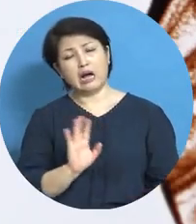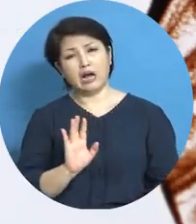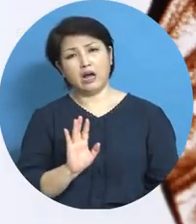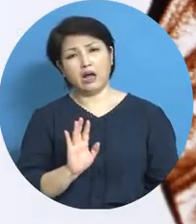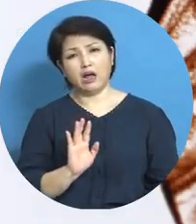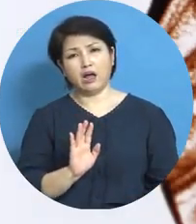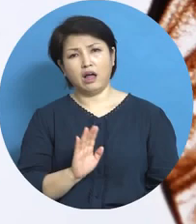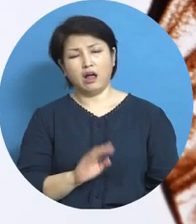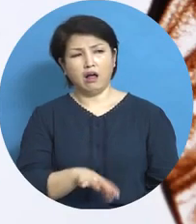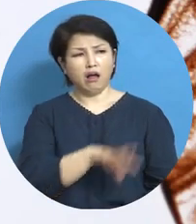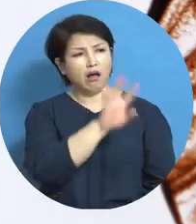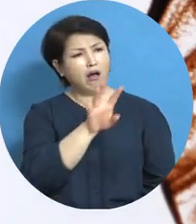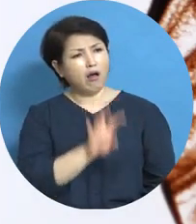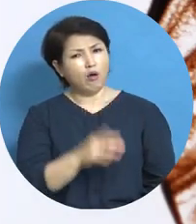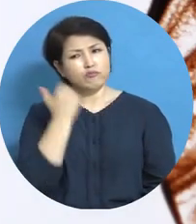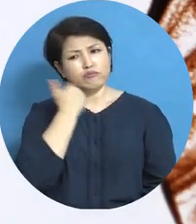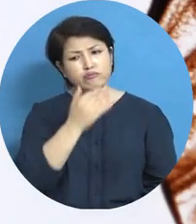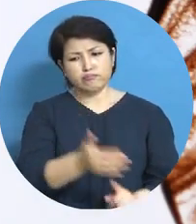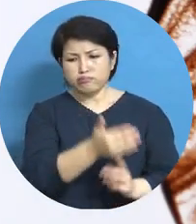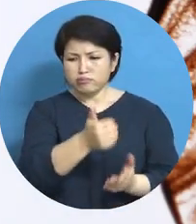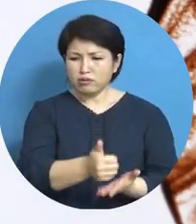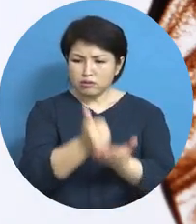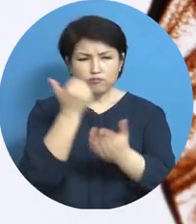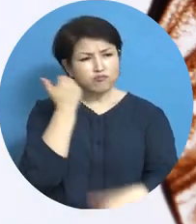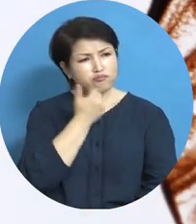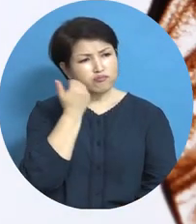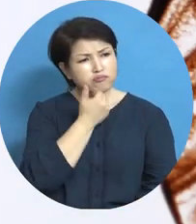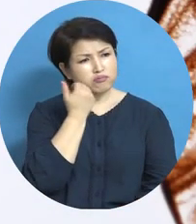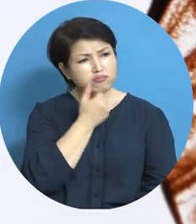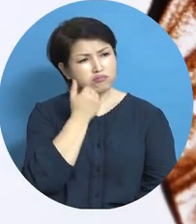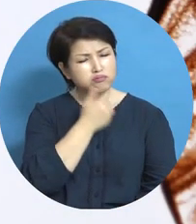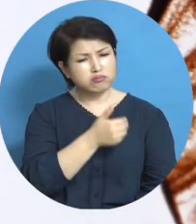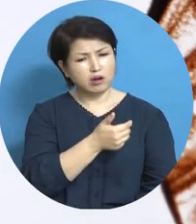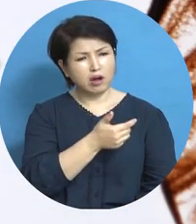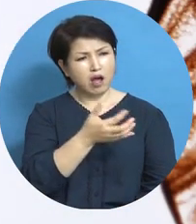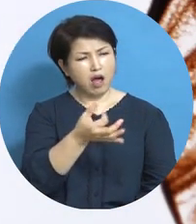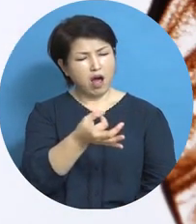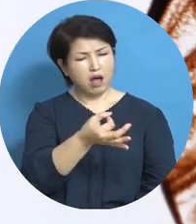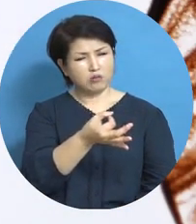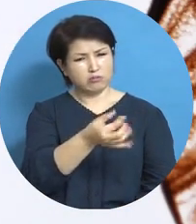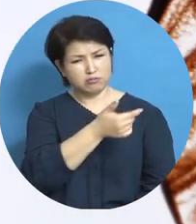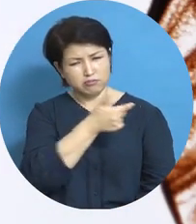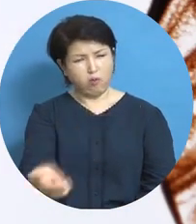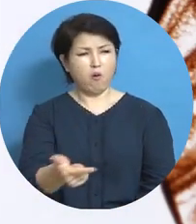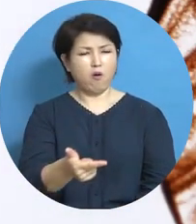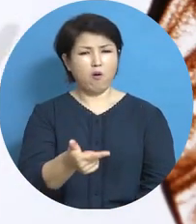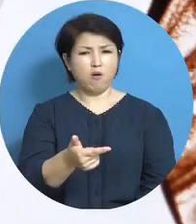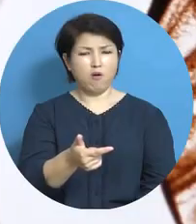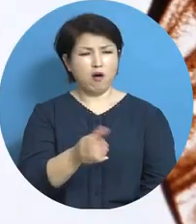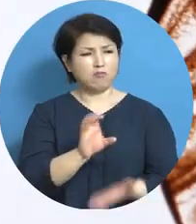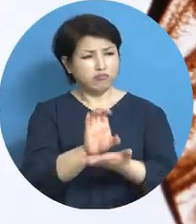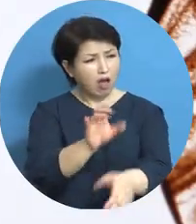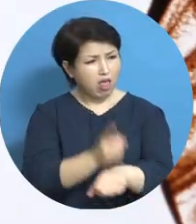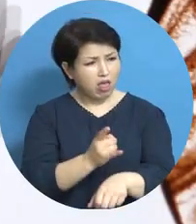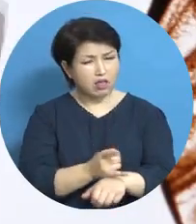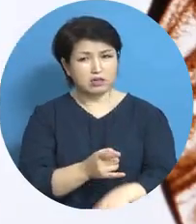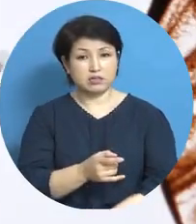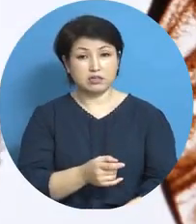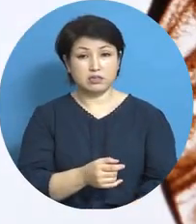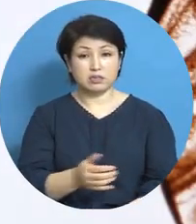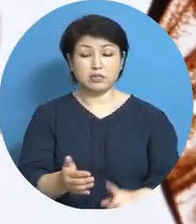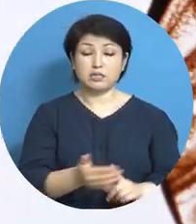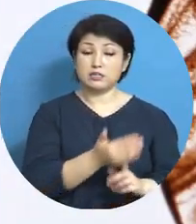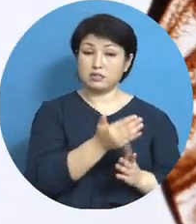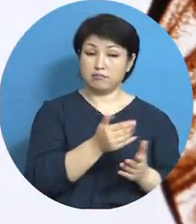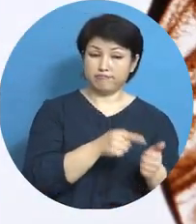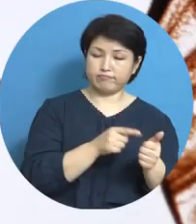말이에요. 도대체 그 사람이 어떤 사람인데 이렇게 거금을 투자해가 마련하느냐. 그랬더니 부처님은